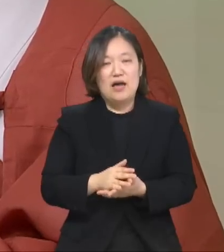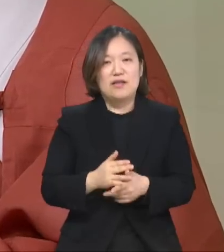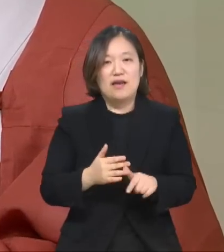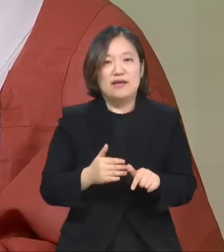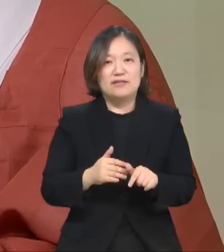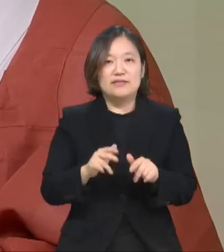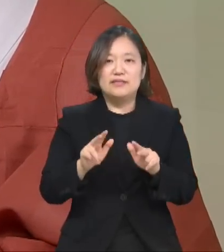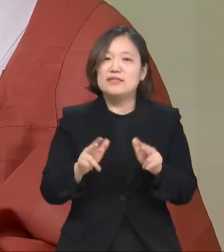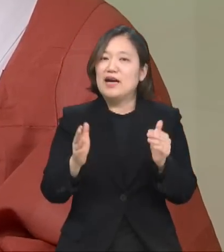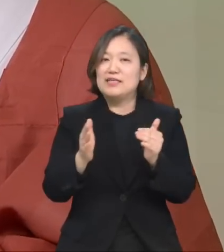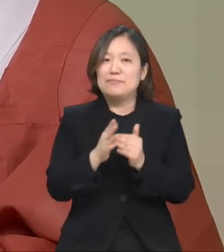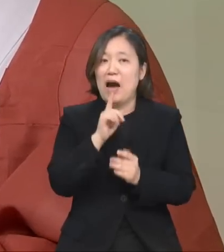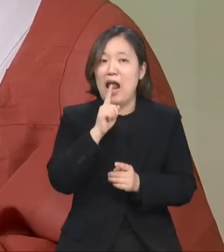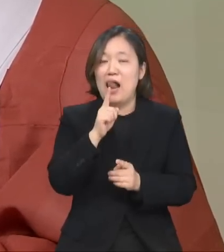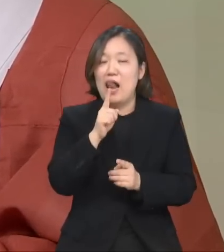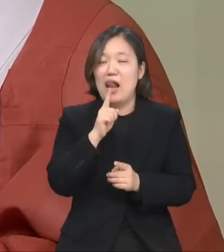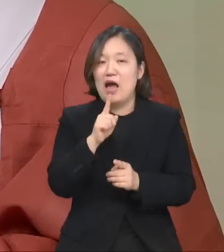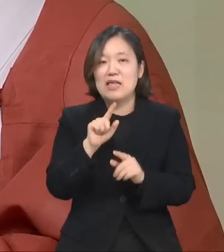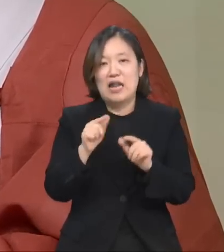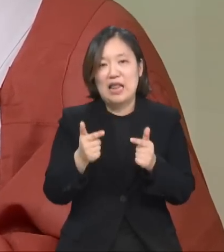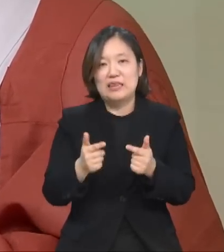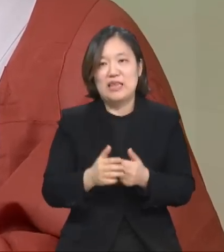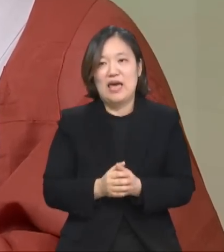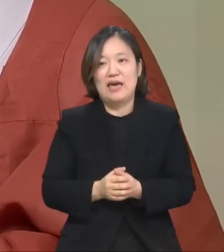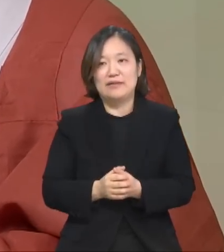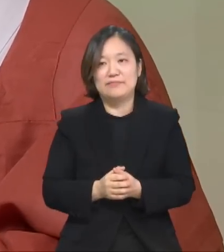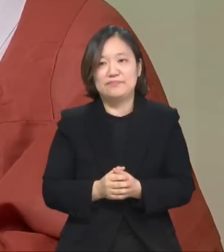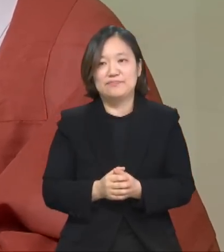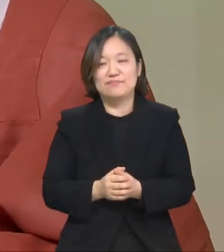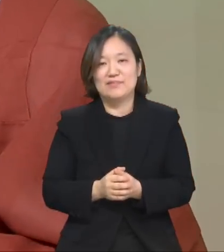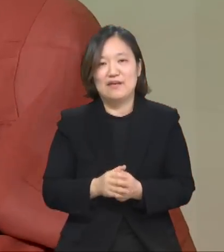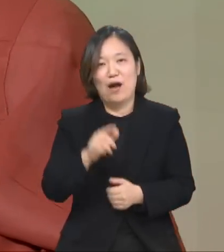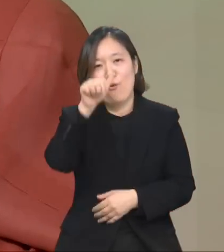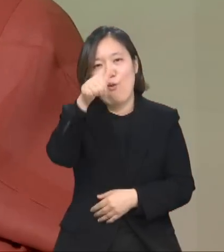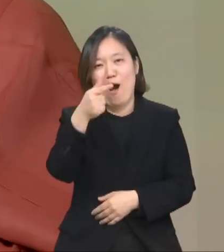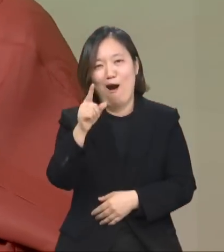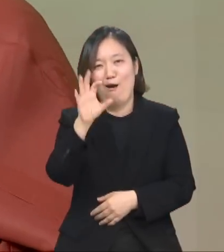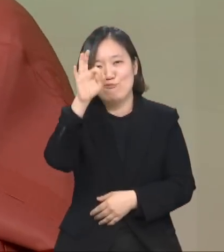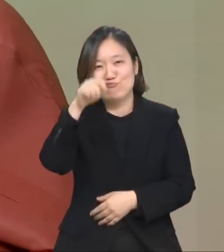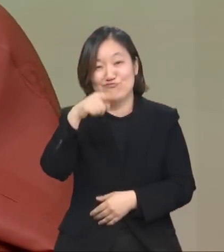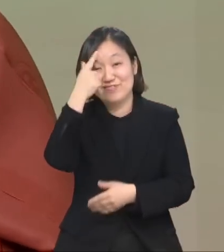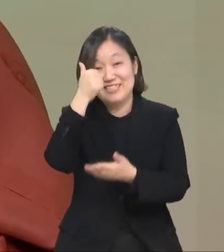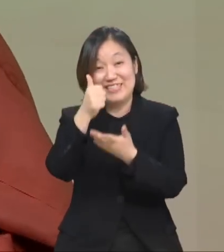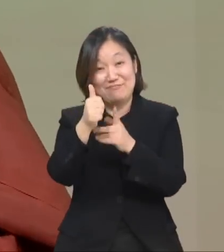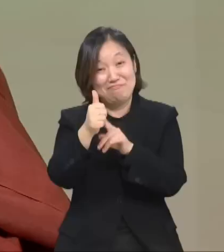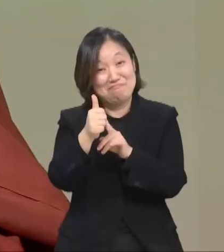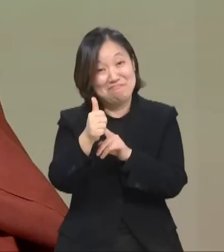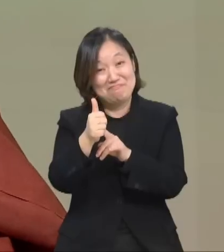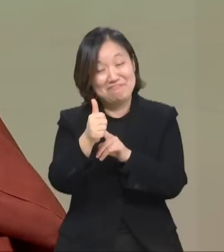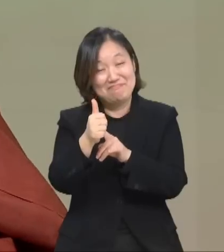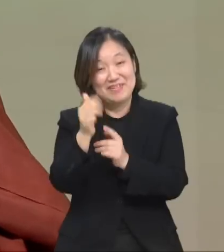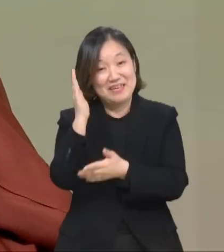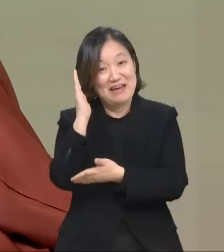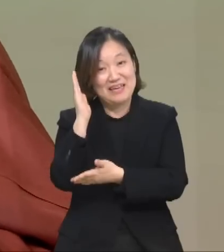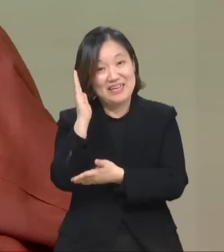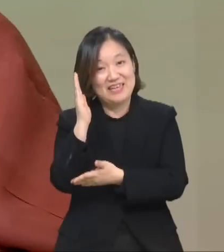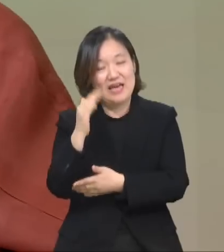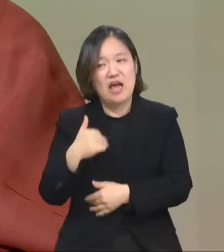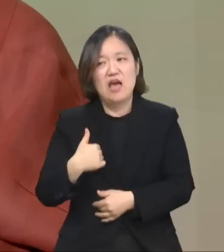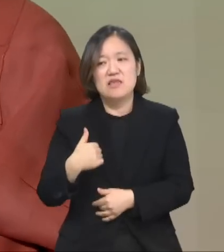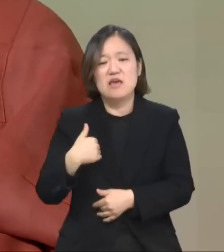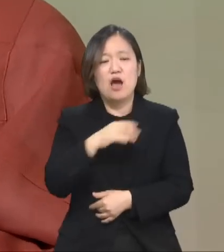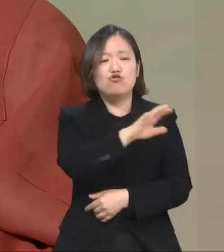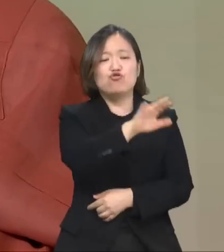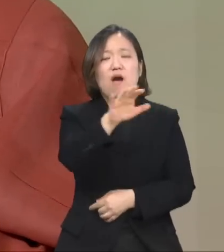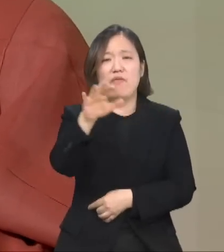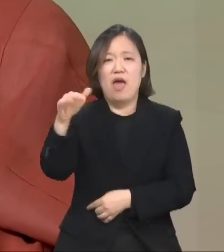많이 여러분들에게 그렇게 차마 제 이야기들이라서 얘기는 못 드렸는데 주변에 제 광팬들이